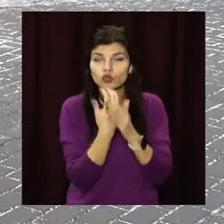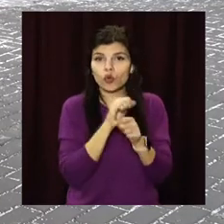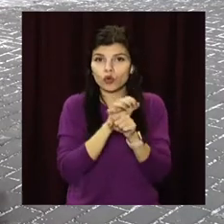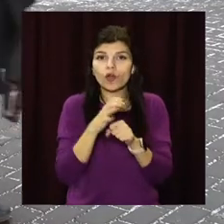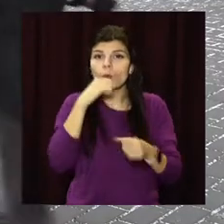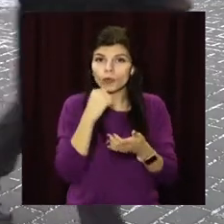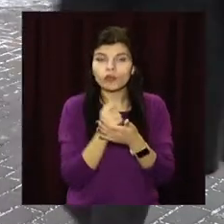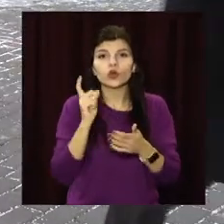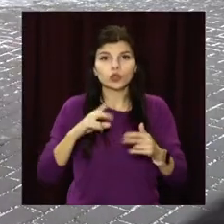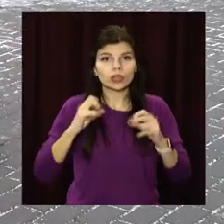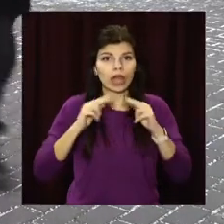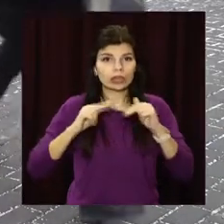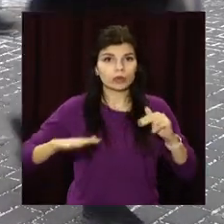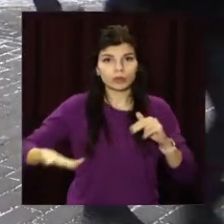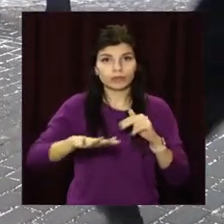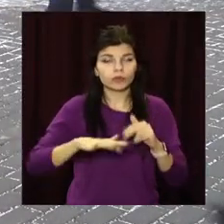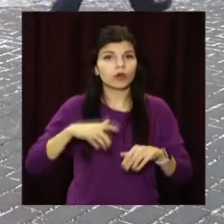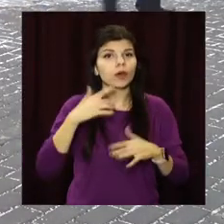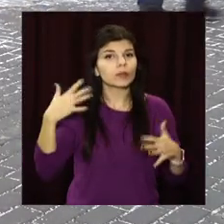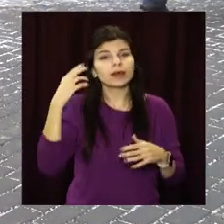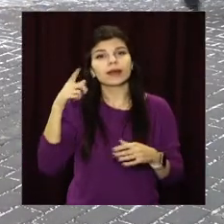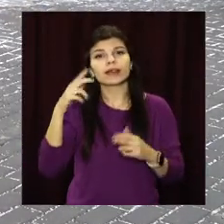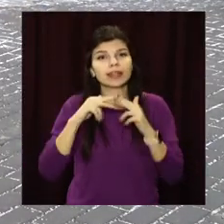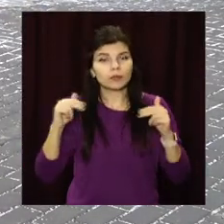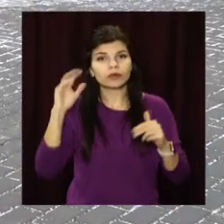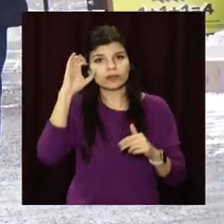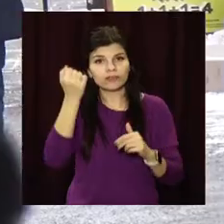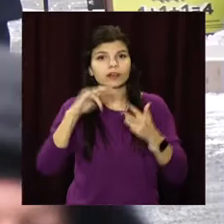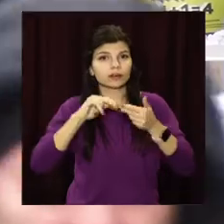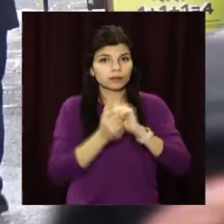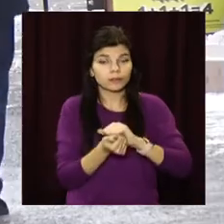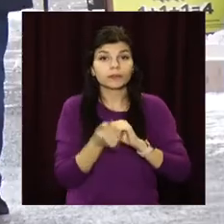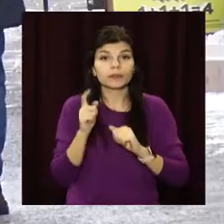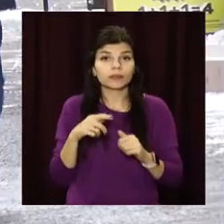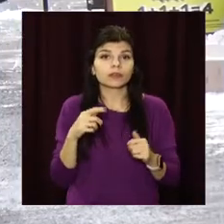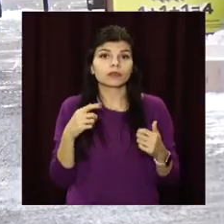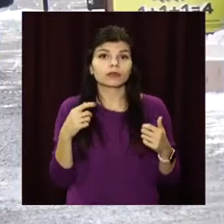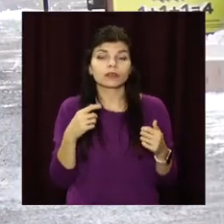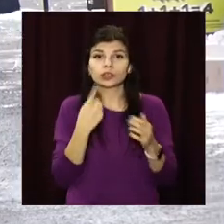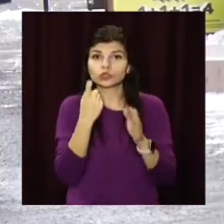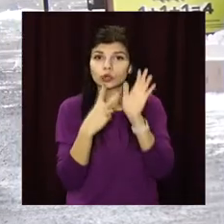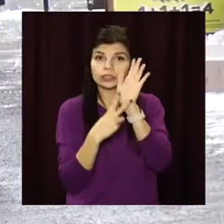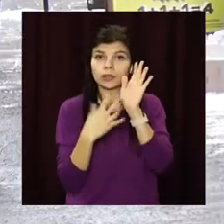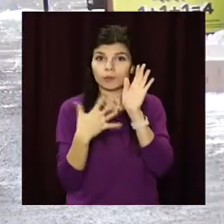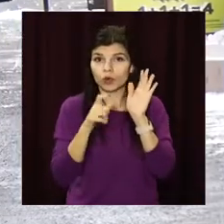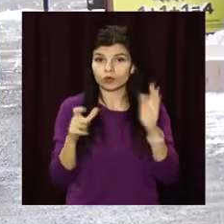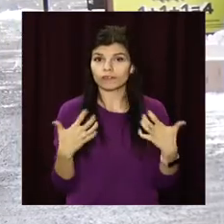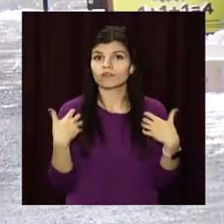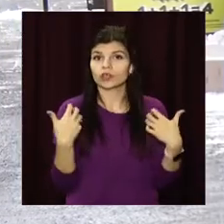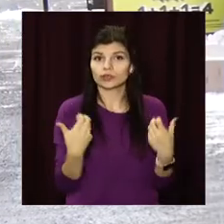нових інфікованих COVID підтвердили і на Дніпропетровщині. В антилідерах Дніпро, Кривий Ріг та Кам'янське. Натомість подолали хворобу